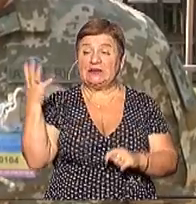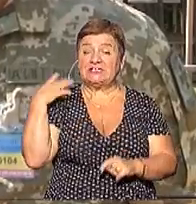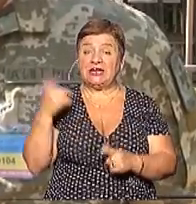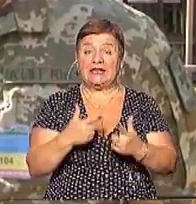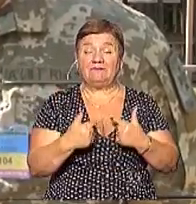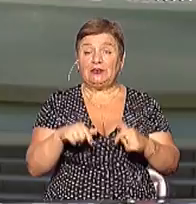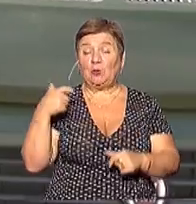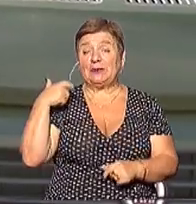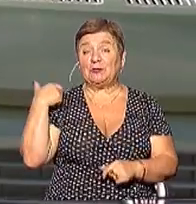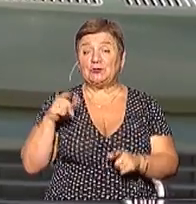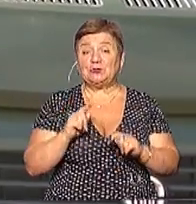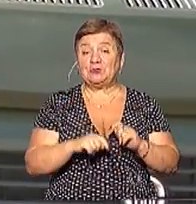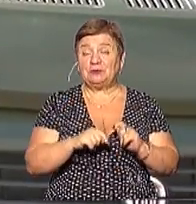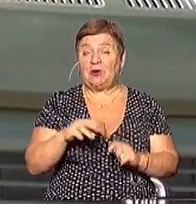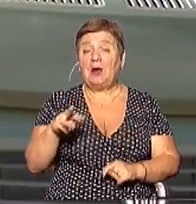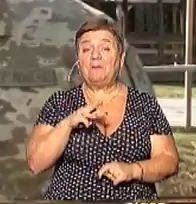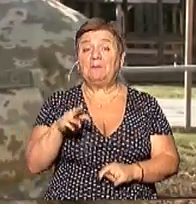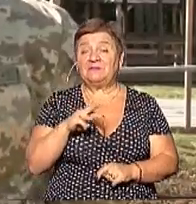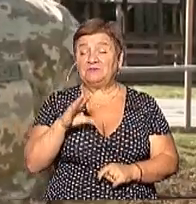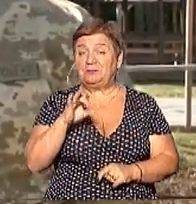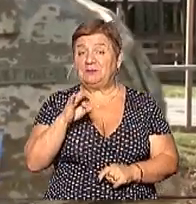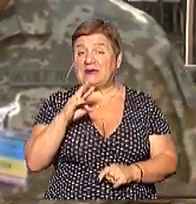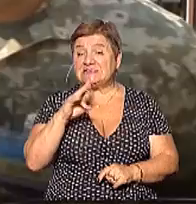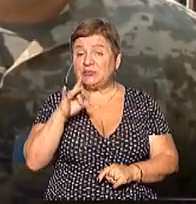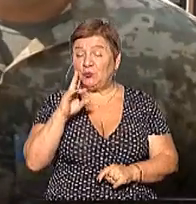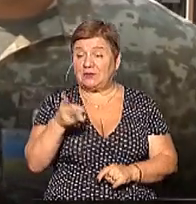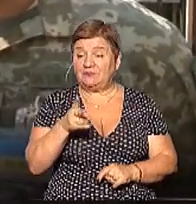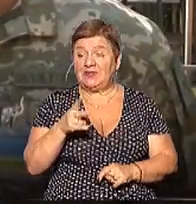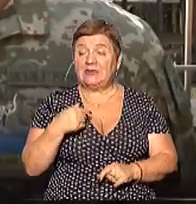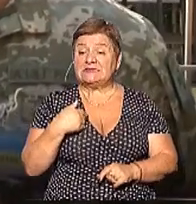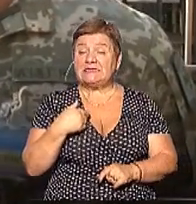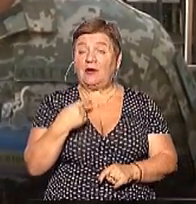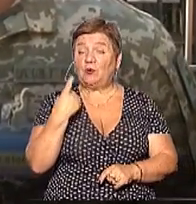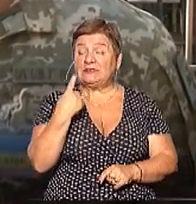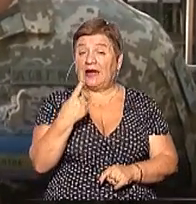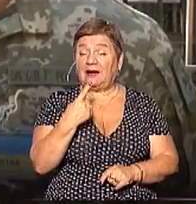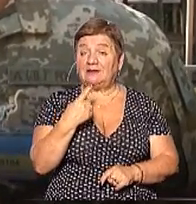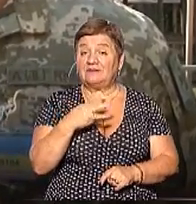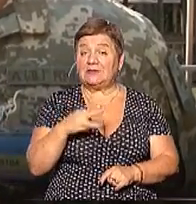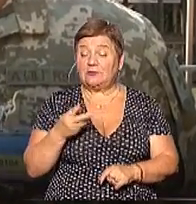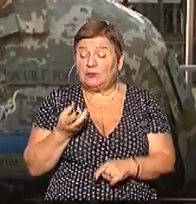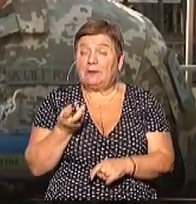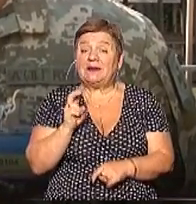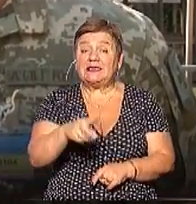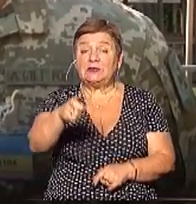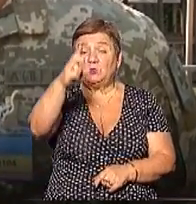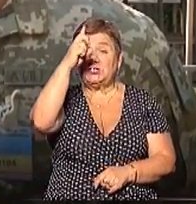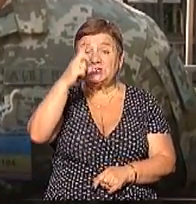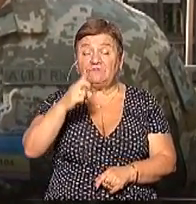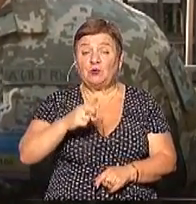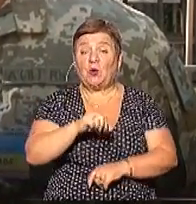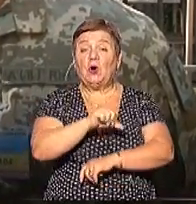відділу прикордонного контролю Роман Марценюк. Процедура триває близько однієї хвилини. Для перетину державного кордону